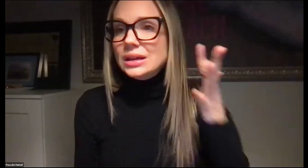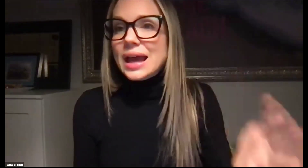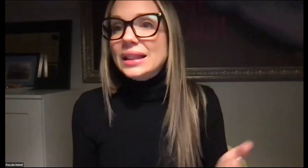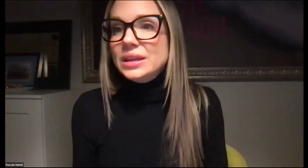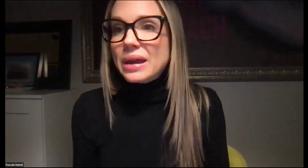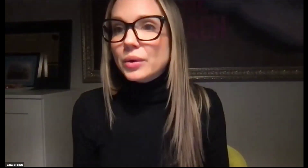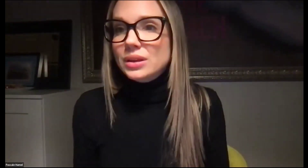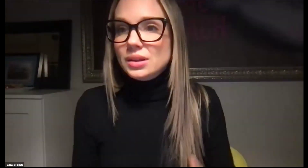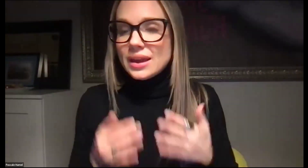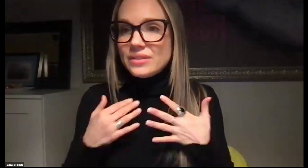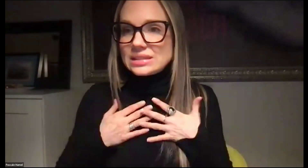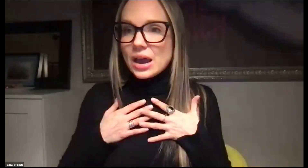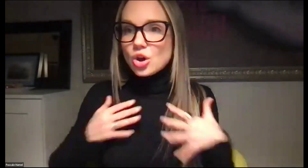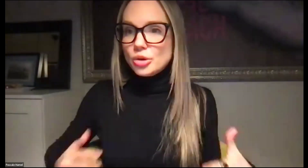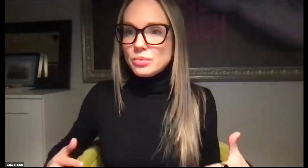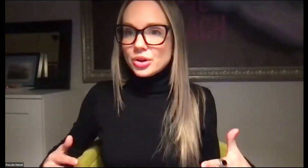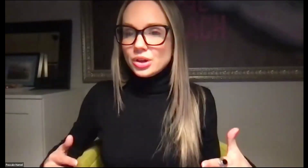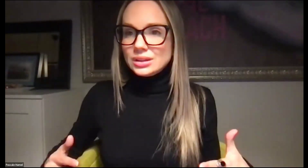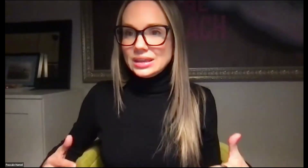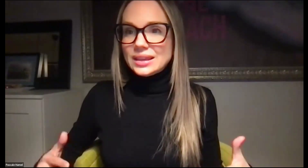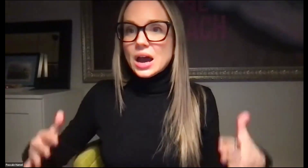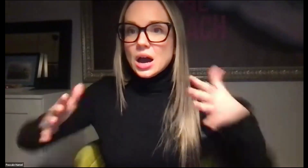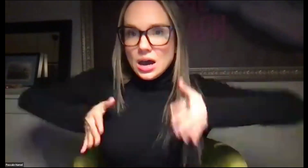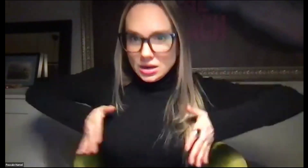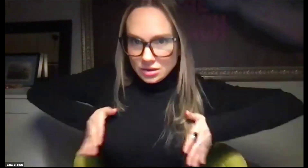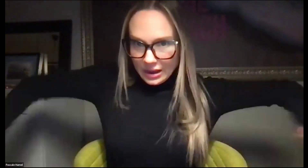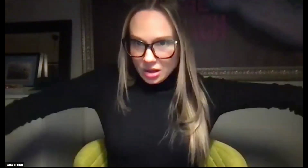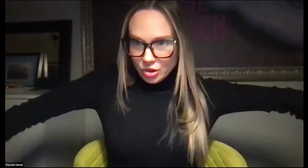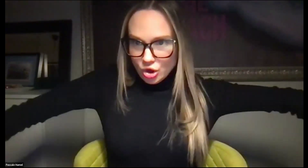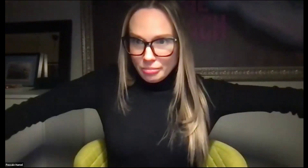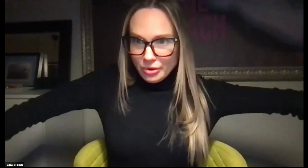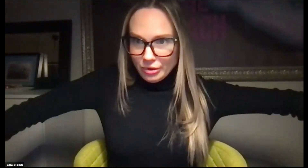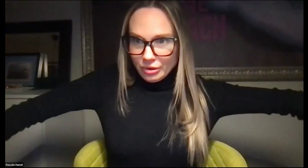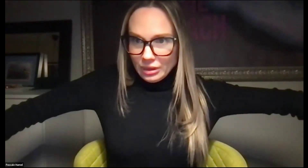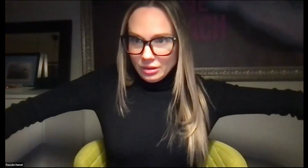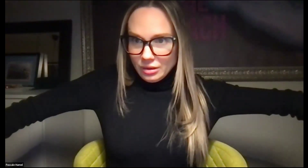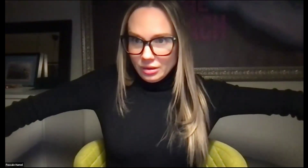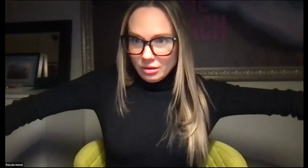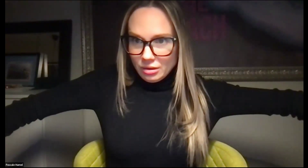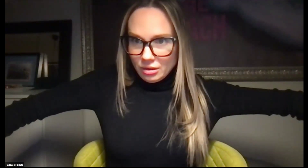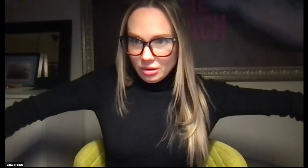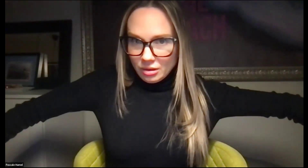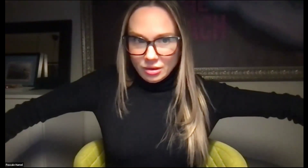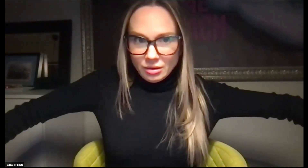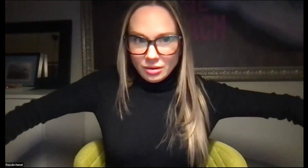exemple, Halle Berry, qui avait sa robe qui était en A, là, la grande robe,